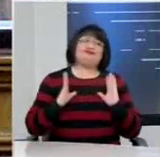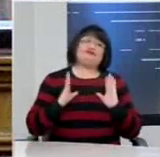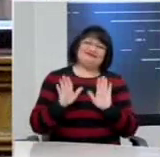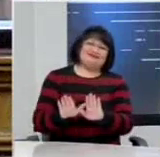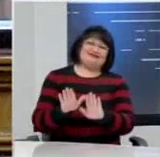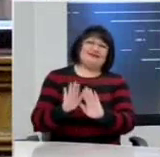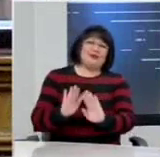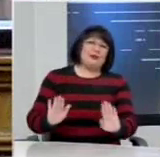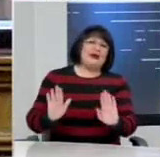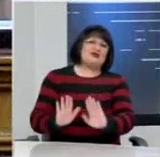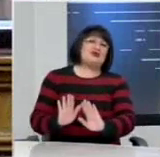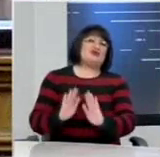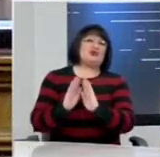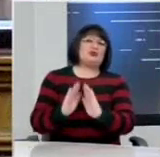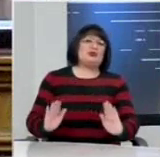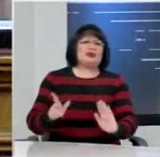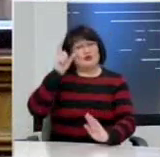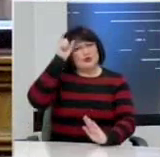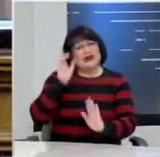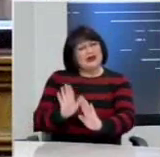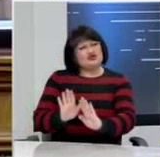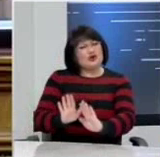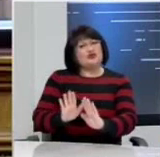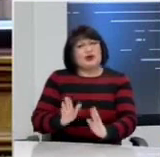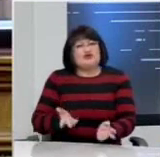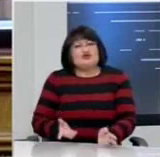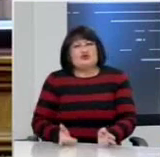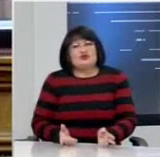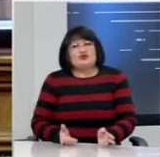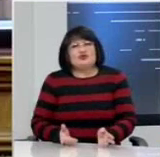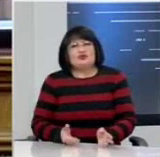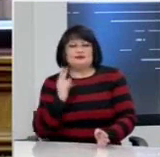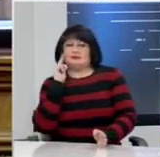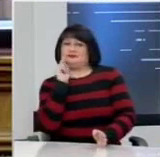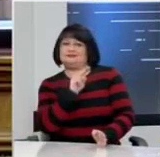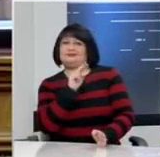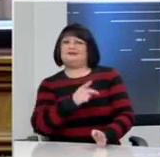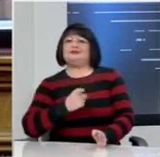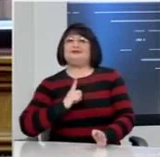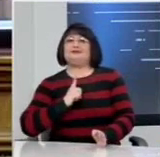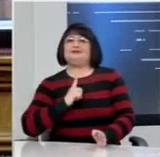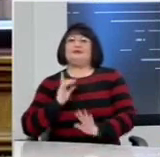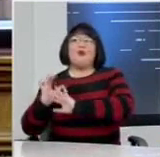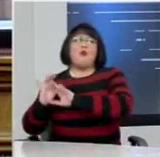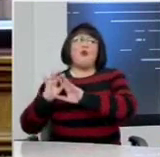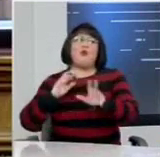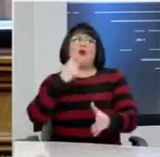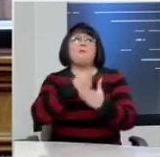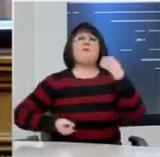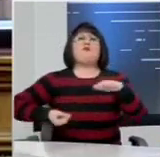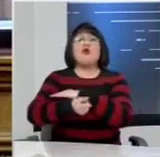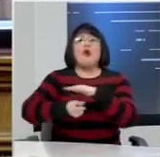κατευνασμού των γειτόνων μας, με το βλέμμα βέβαια στραμμένο στις προσφυγικές ροές.